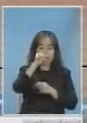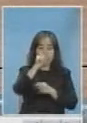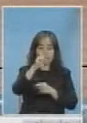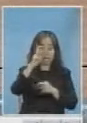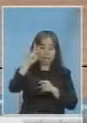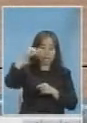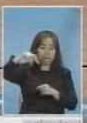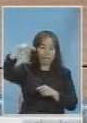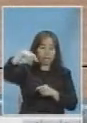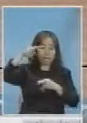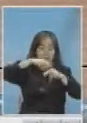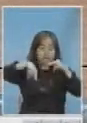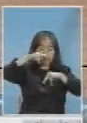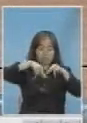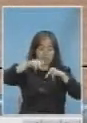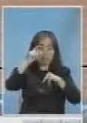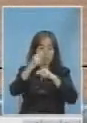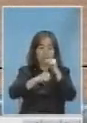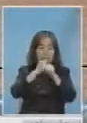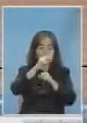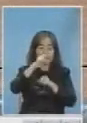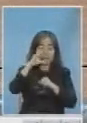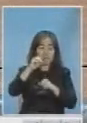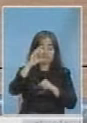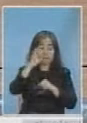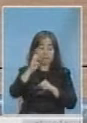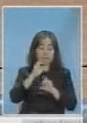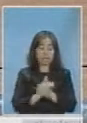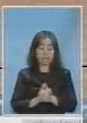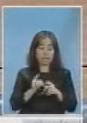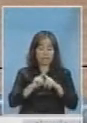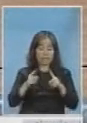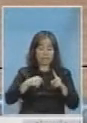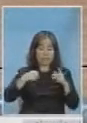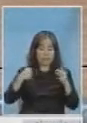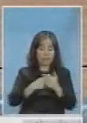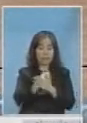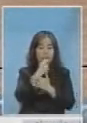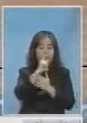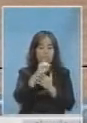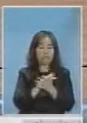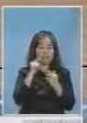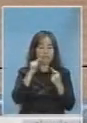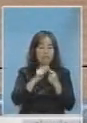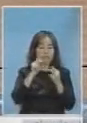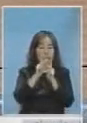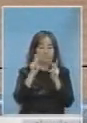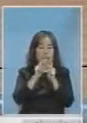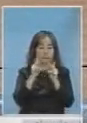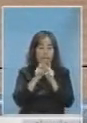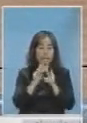พิจารณางบประมาณรายจ่ายประจำปี2556แต่น่าเสียดายครับท่านประธานคณะกรรมการวิสามัญชุด